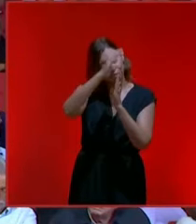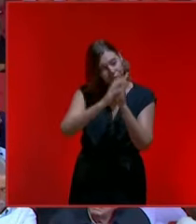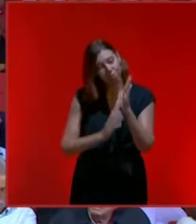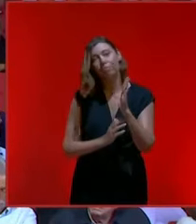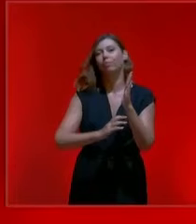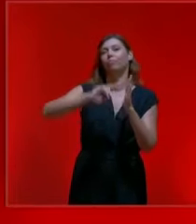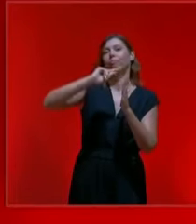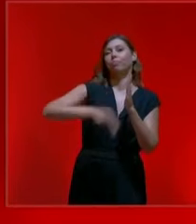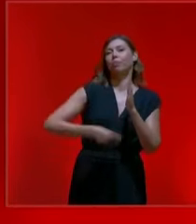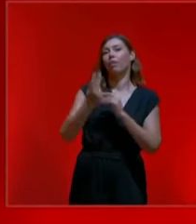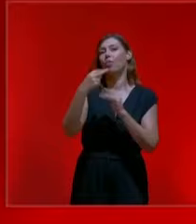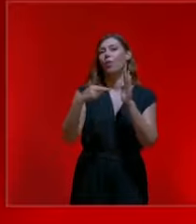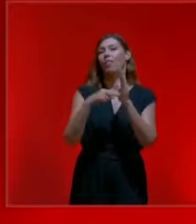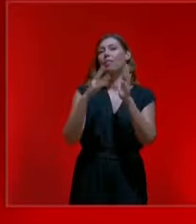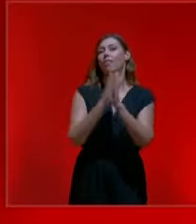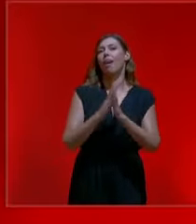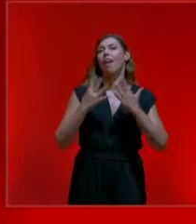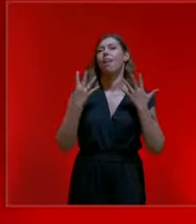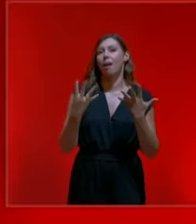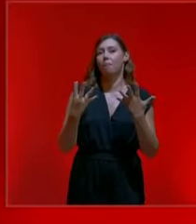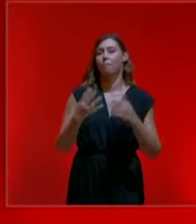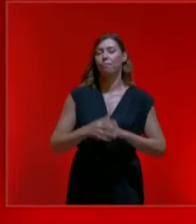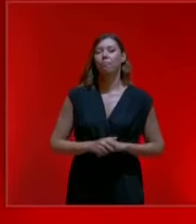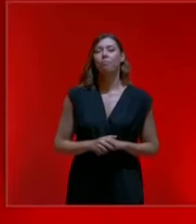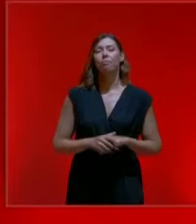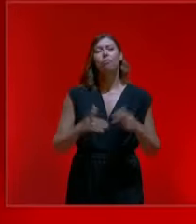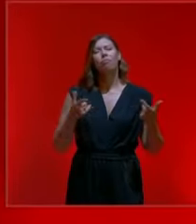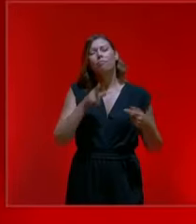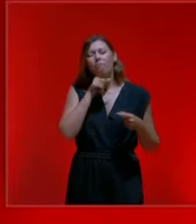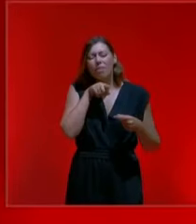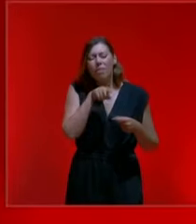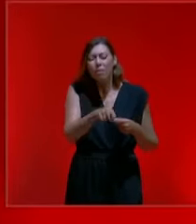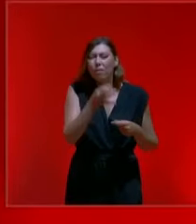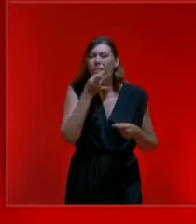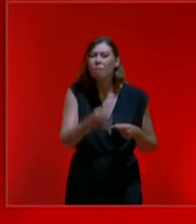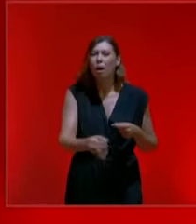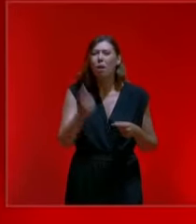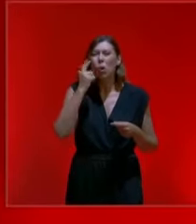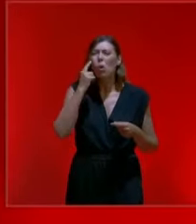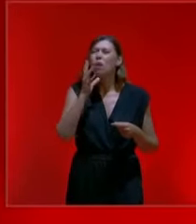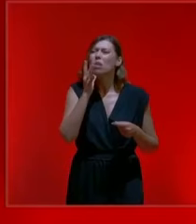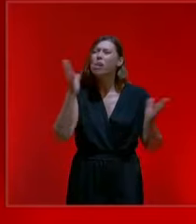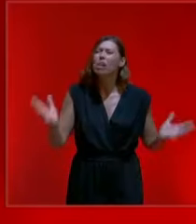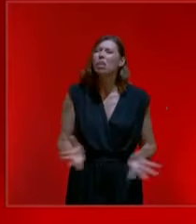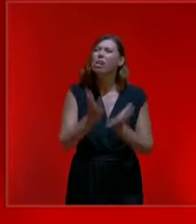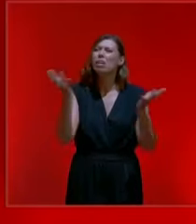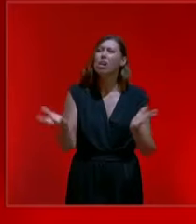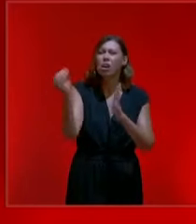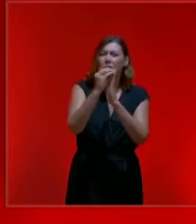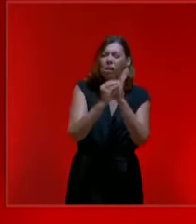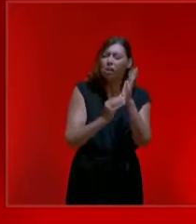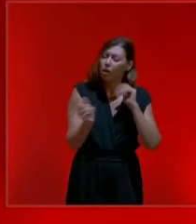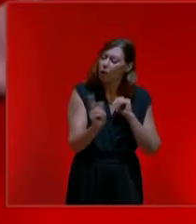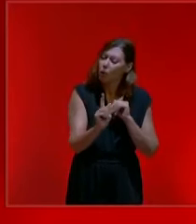2019. Και κατά τη γνώμη μου δεν πρόκειται για μία απλή συγκόλληση. Μιλάμε για την κληρονομιά των αγώνων